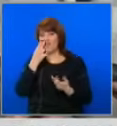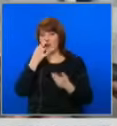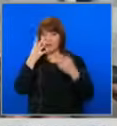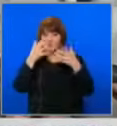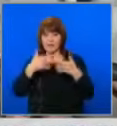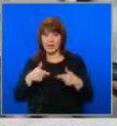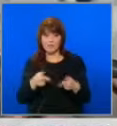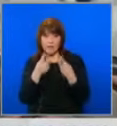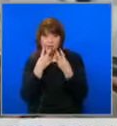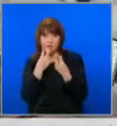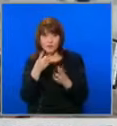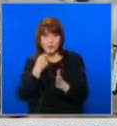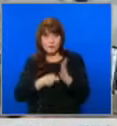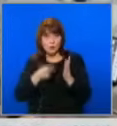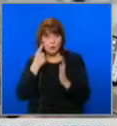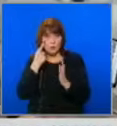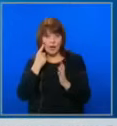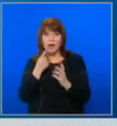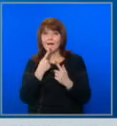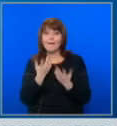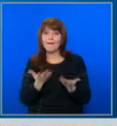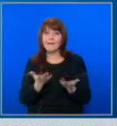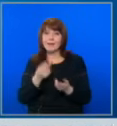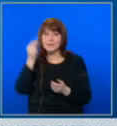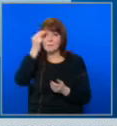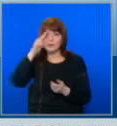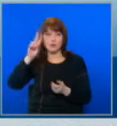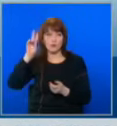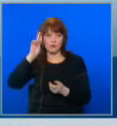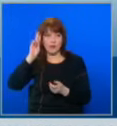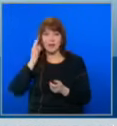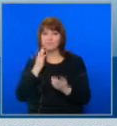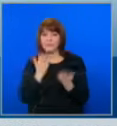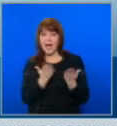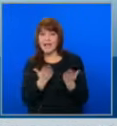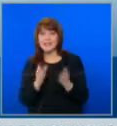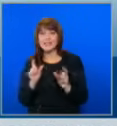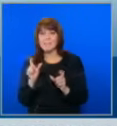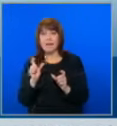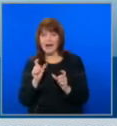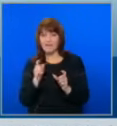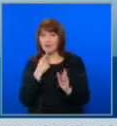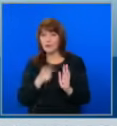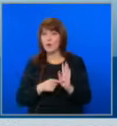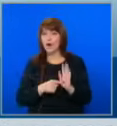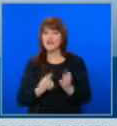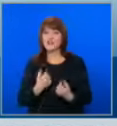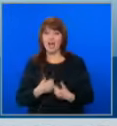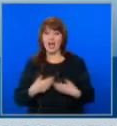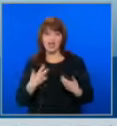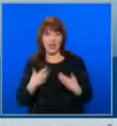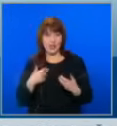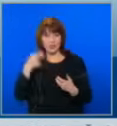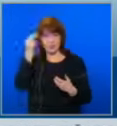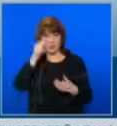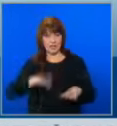нещо и къде къде се питам аз българските служби справка в масивите на правосъдното министерство за посвета и у нас показва че кандидатите за българско